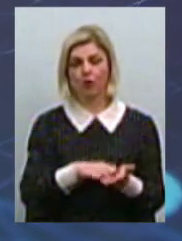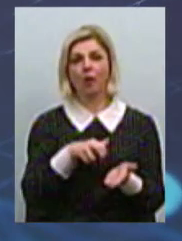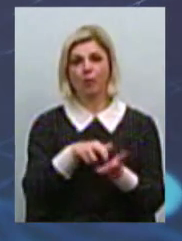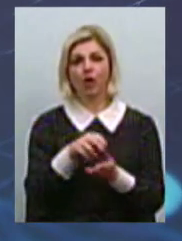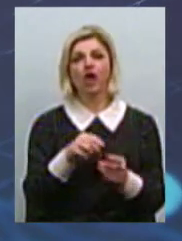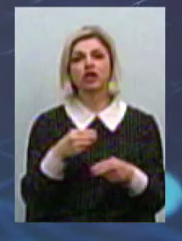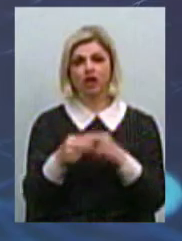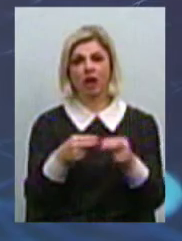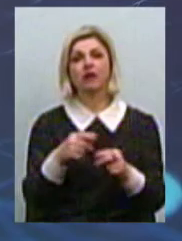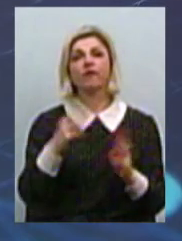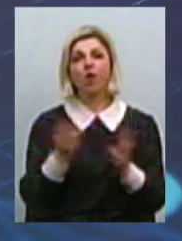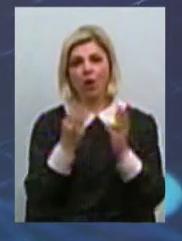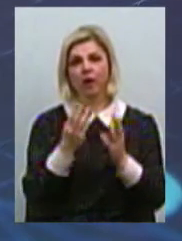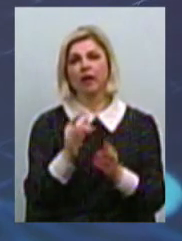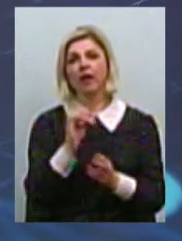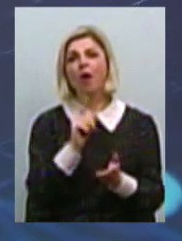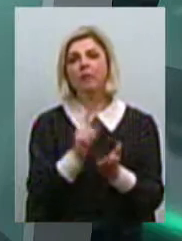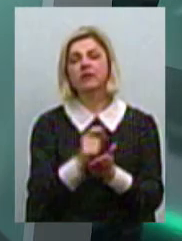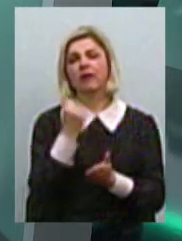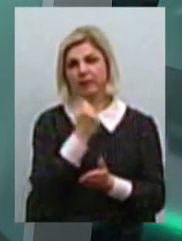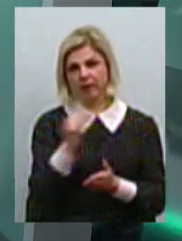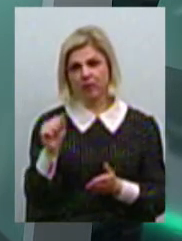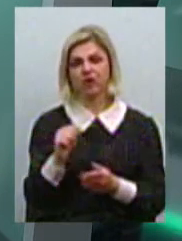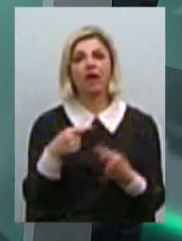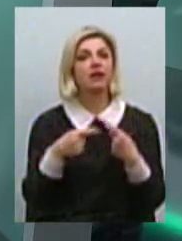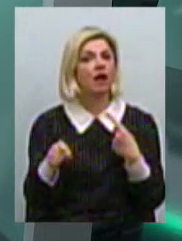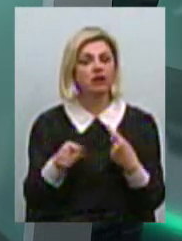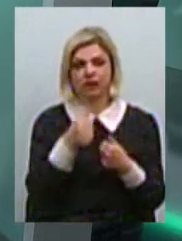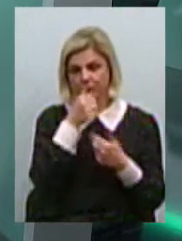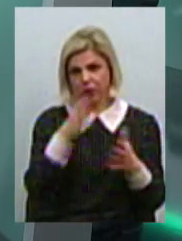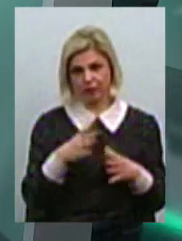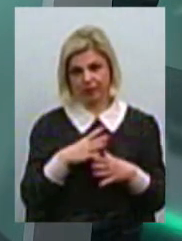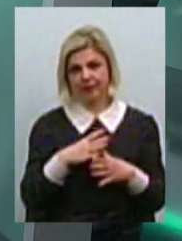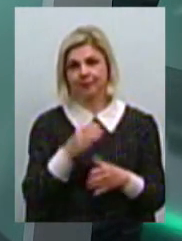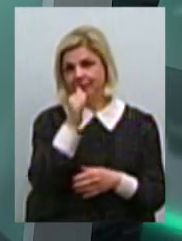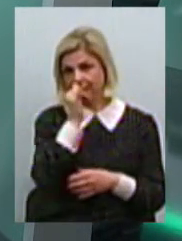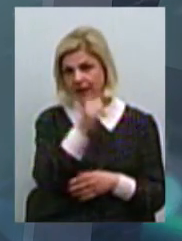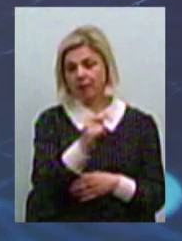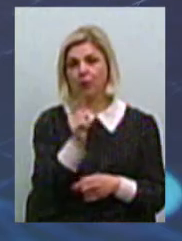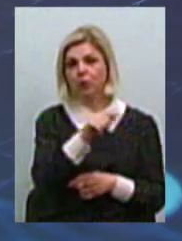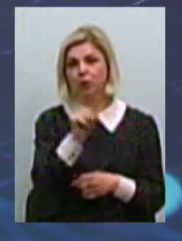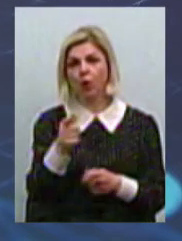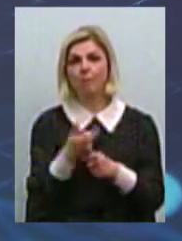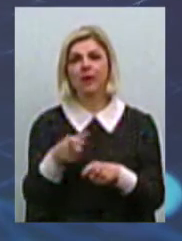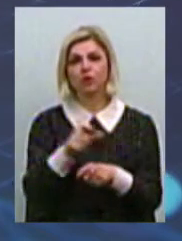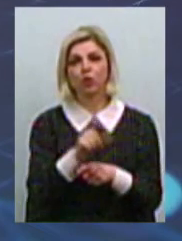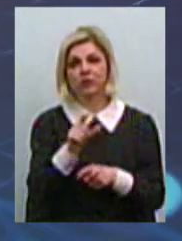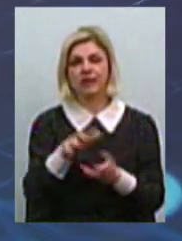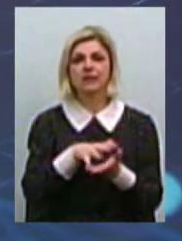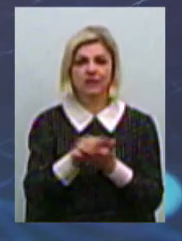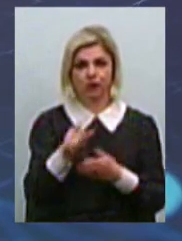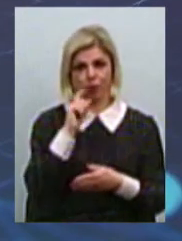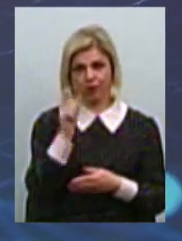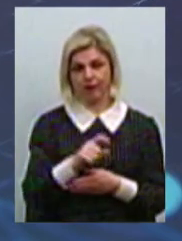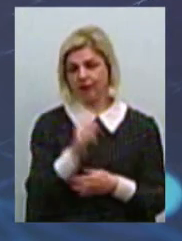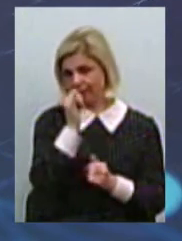вогонь, ми обов'язково переможемо. Інакше бути не може. Ми не дамо тій більшості знищити Україну. Просто